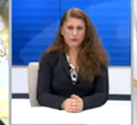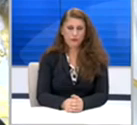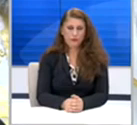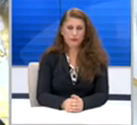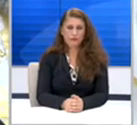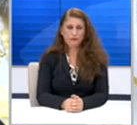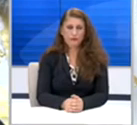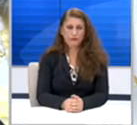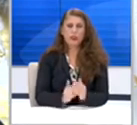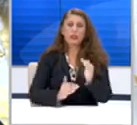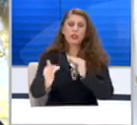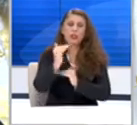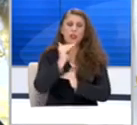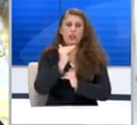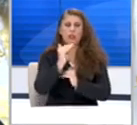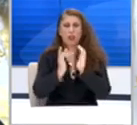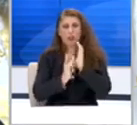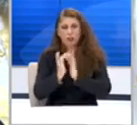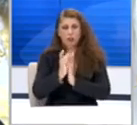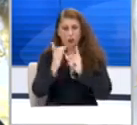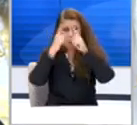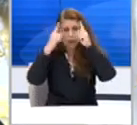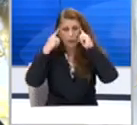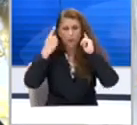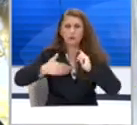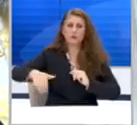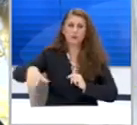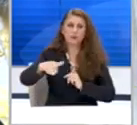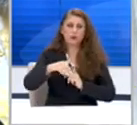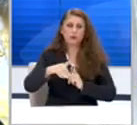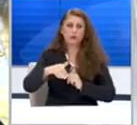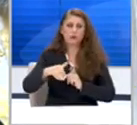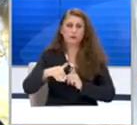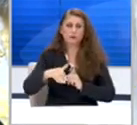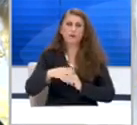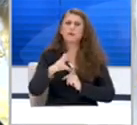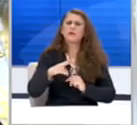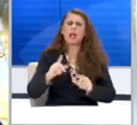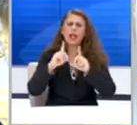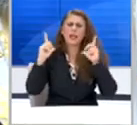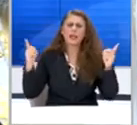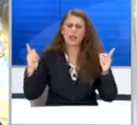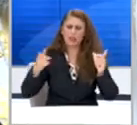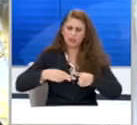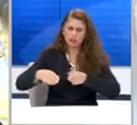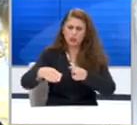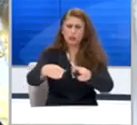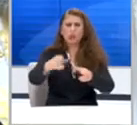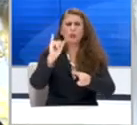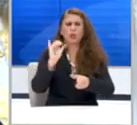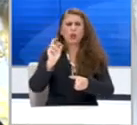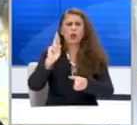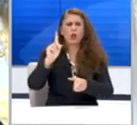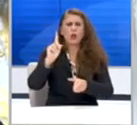Κύριε Ιησού Χριστέ ο Θεός ημών, ο αγιάσας τα ρήθρα του Ιορδάνου, για τη